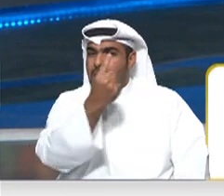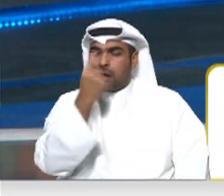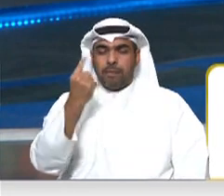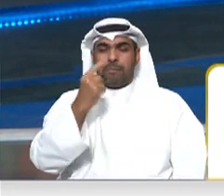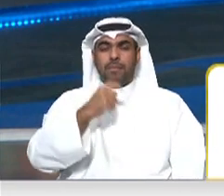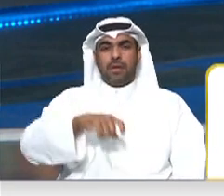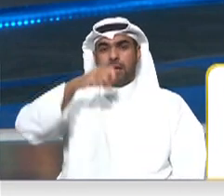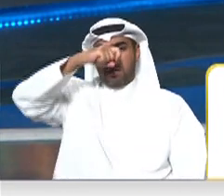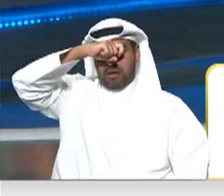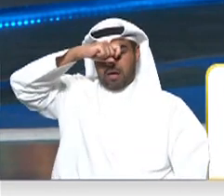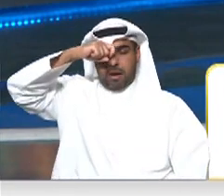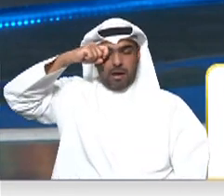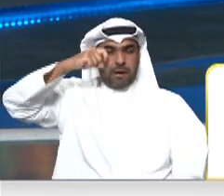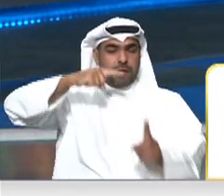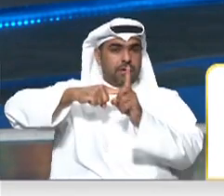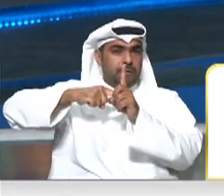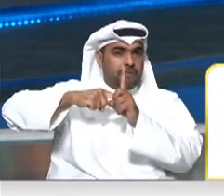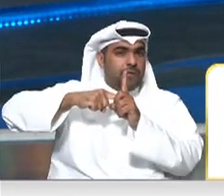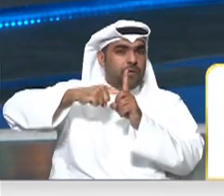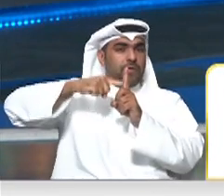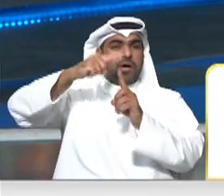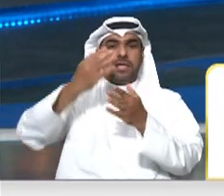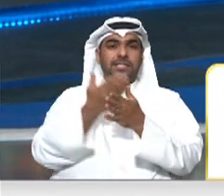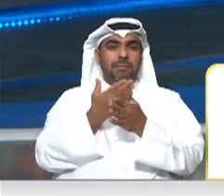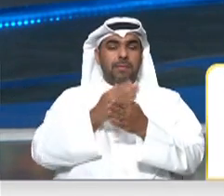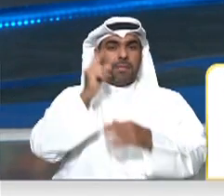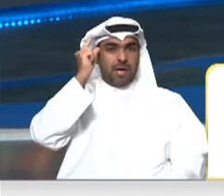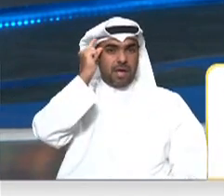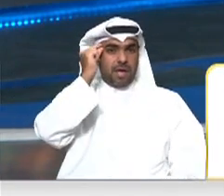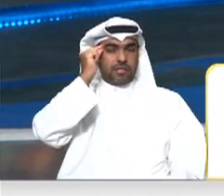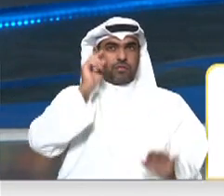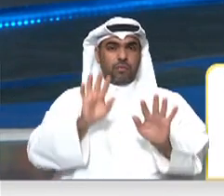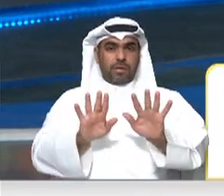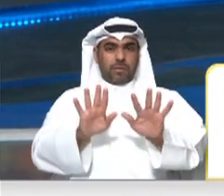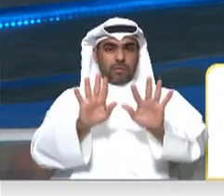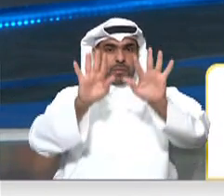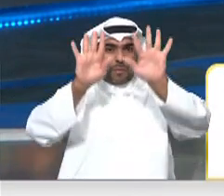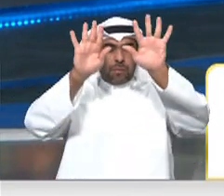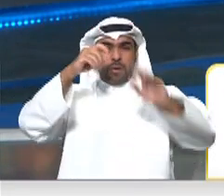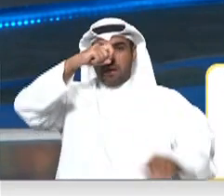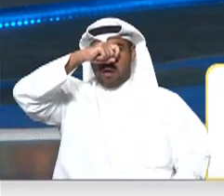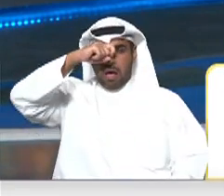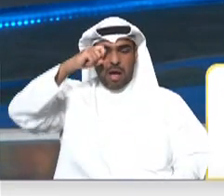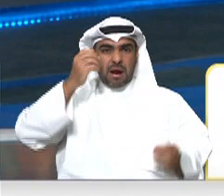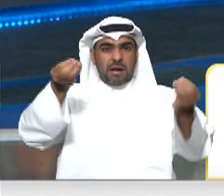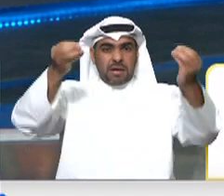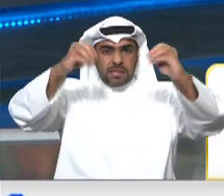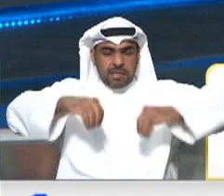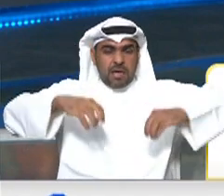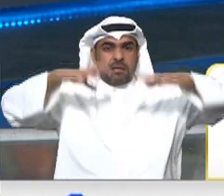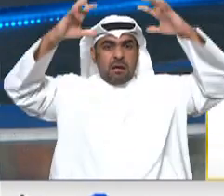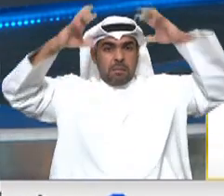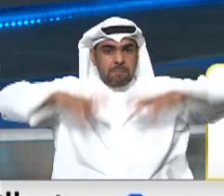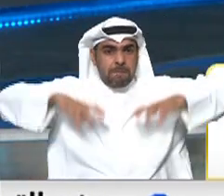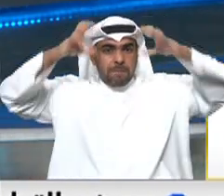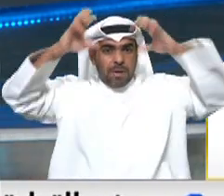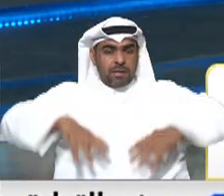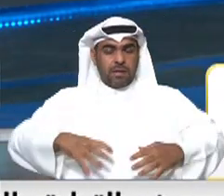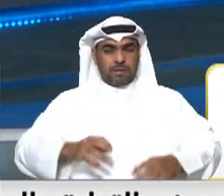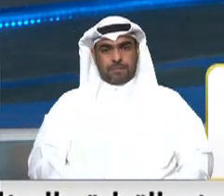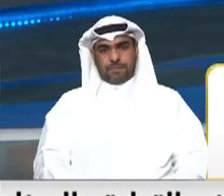تحضيرات من ان التلوث الكربوني ادى الى تغير المناخ بشكل كبير نتج عنه ارتفاع كبير في